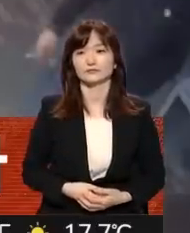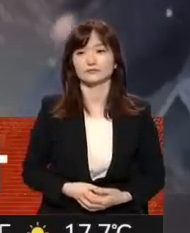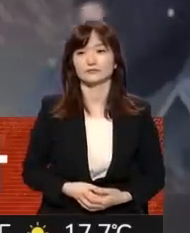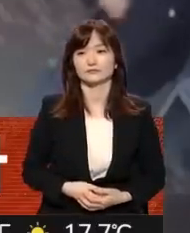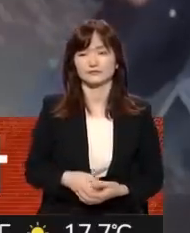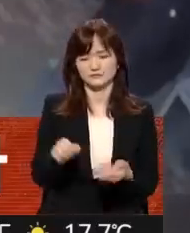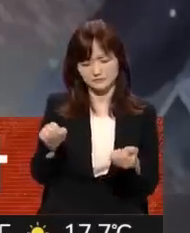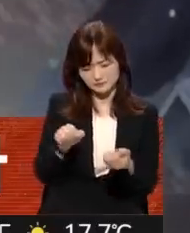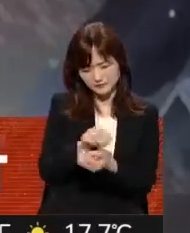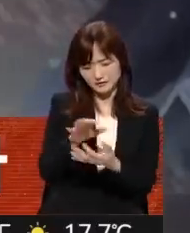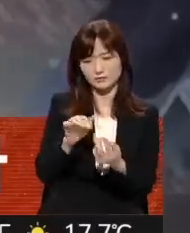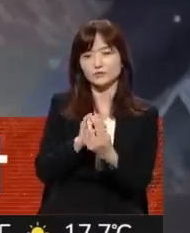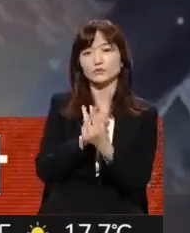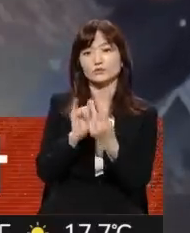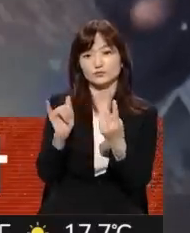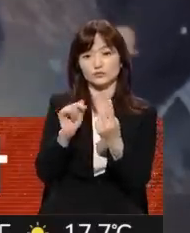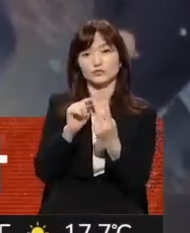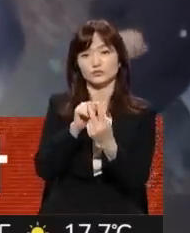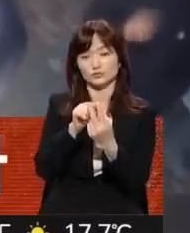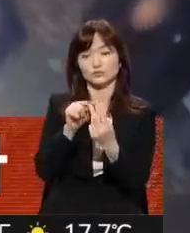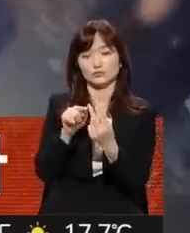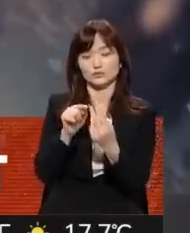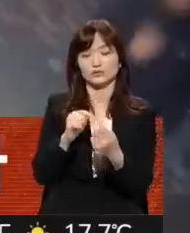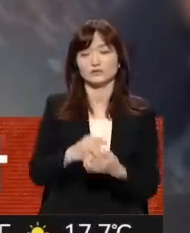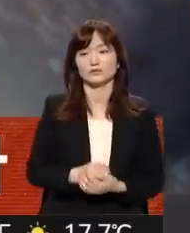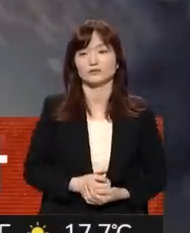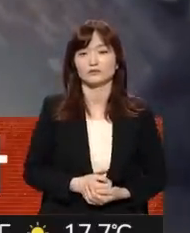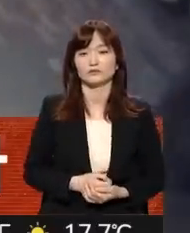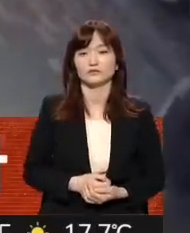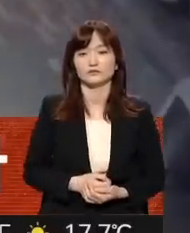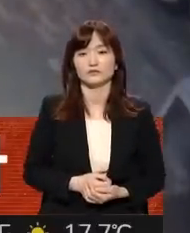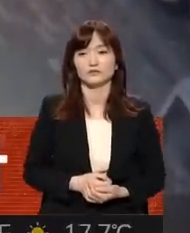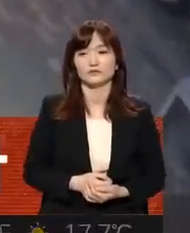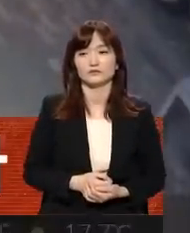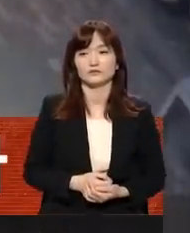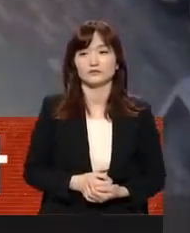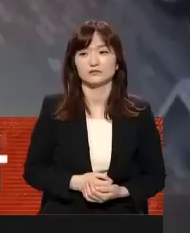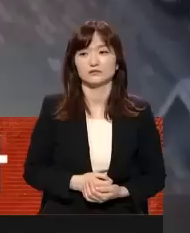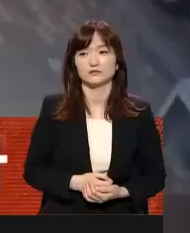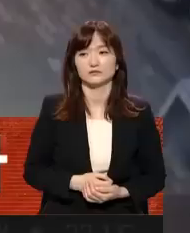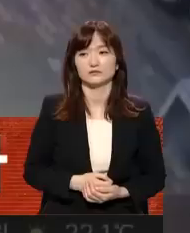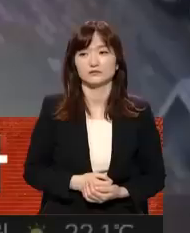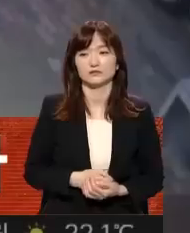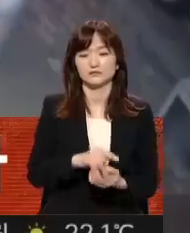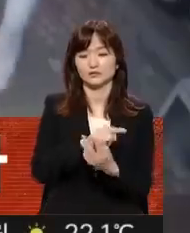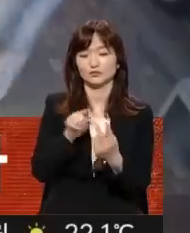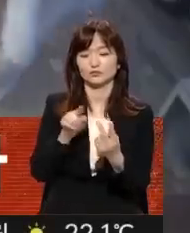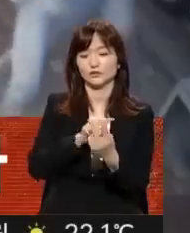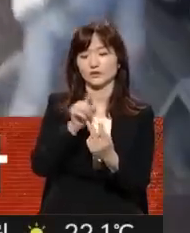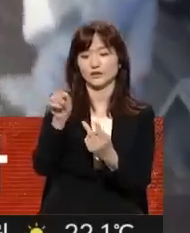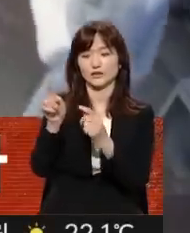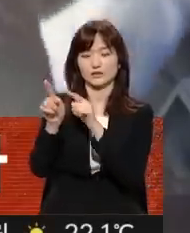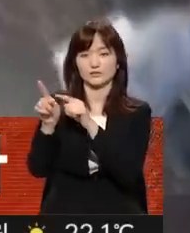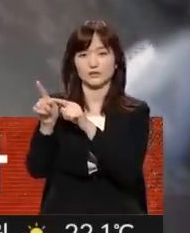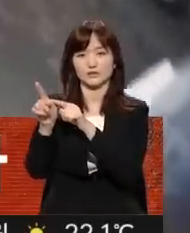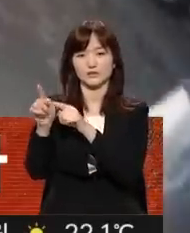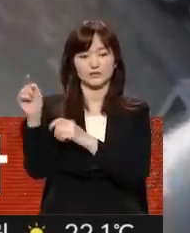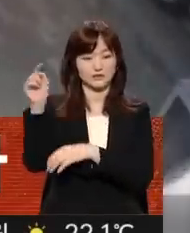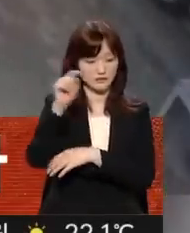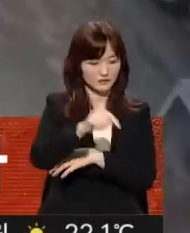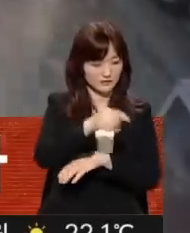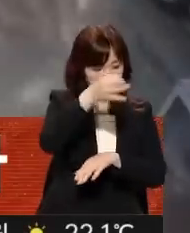난동을 부렸던 두 명이라고 저희가 표현을 하겠습니다. 뭐 저기 지금 모습이죠. 난동을 부렸는데 그 중에 한 사람이 정식으로 이제 사과를